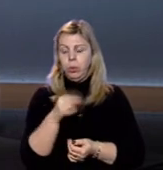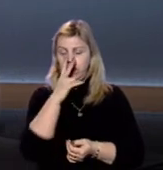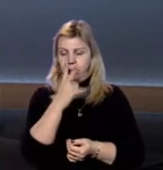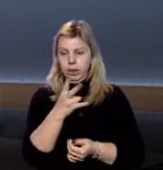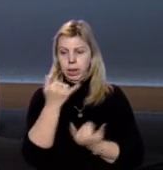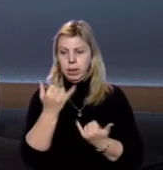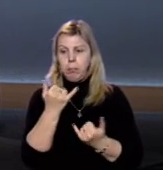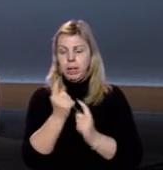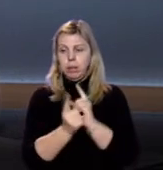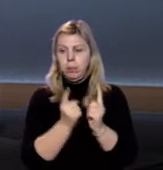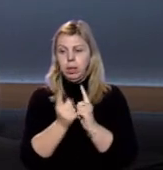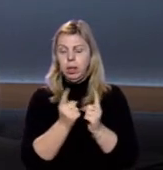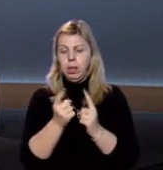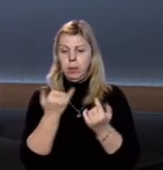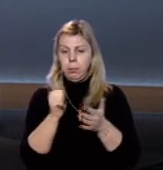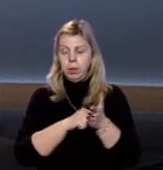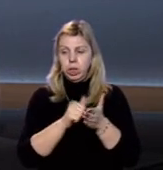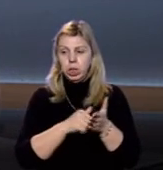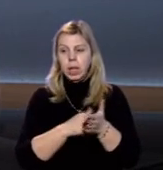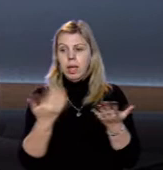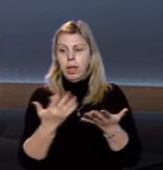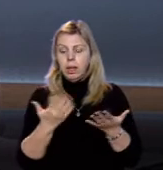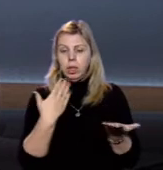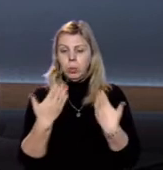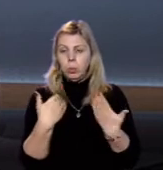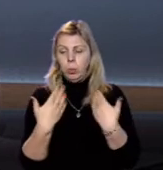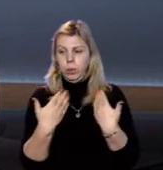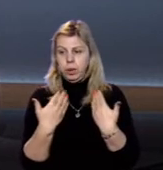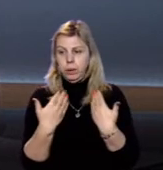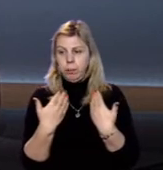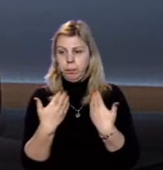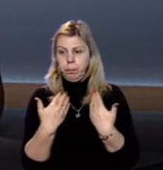Дивіться, тепер якраз змінилися певні обставини, які стосуються